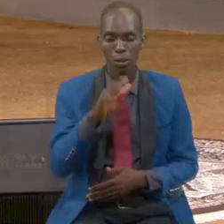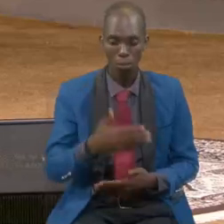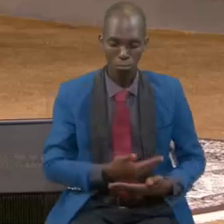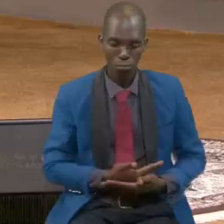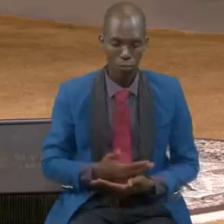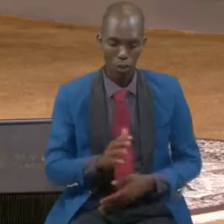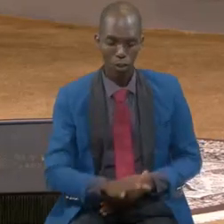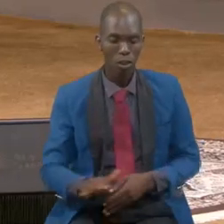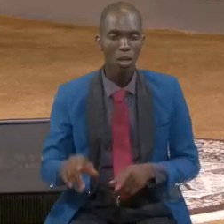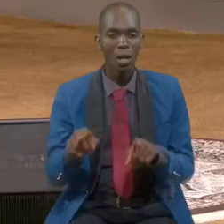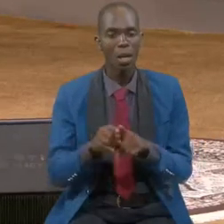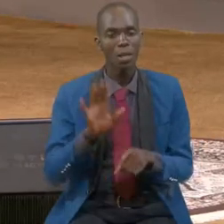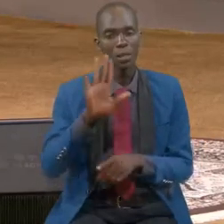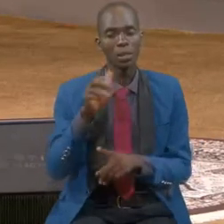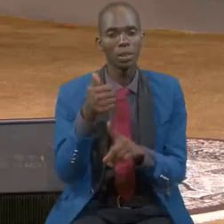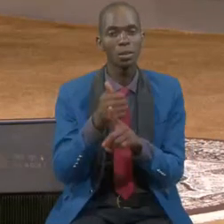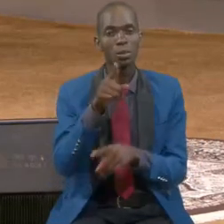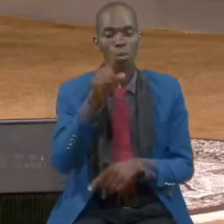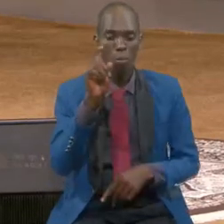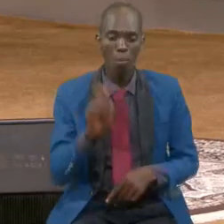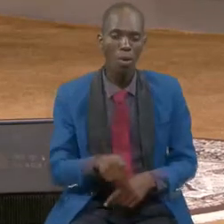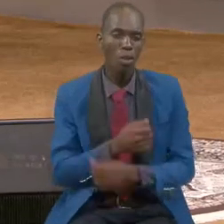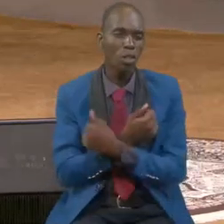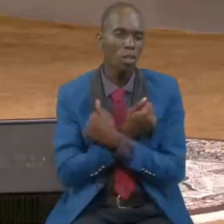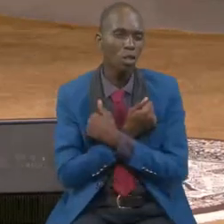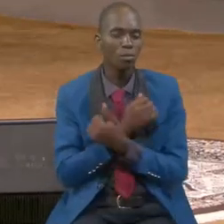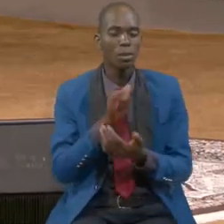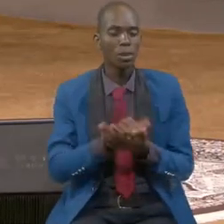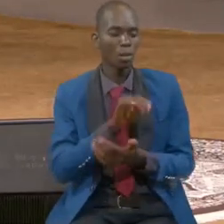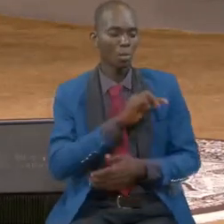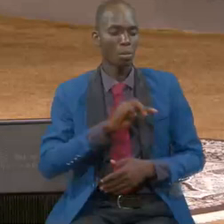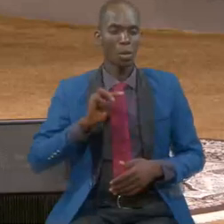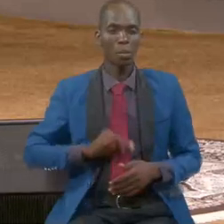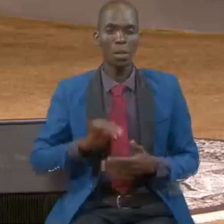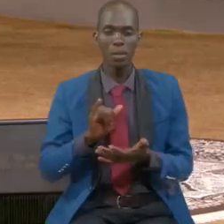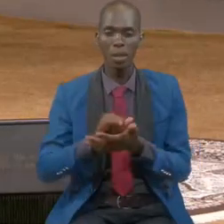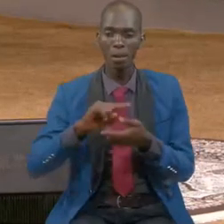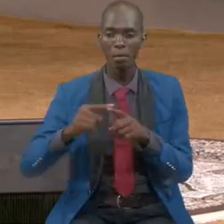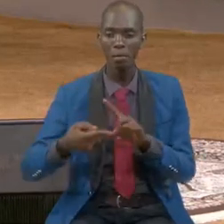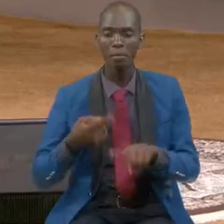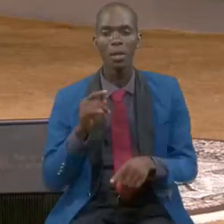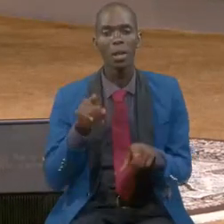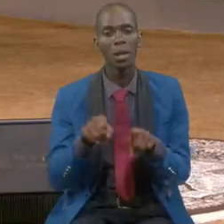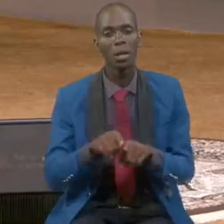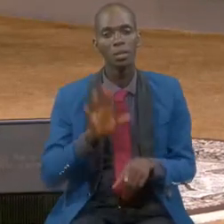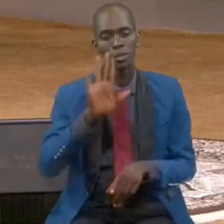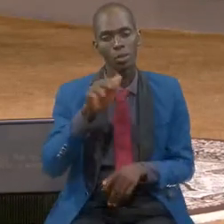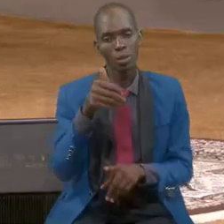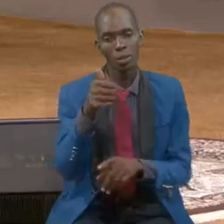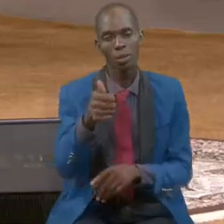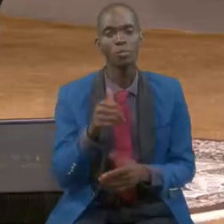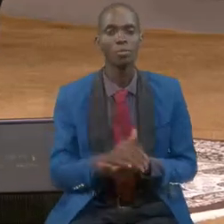tes enfants comme toi-même. Tu aimeras ce membre comme